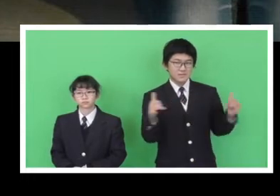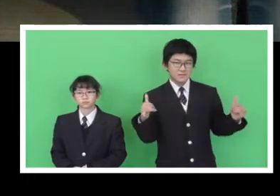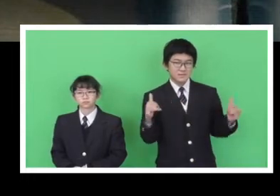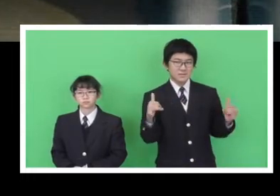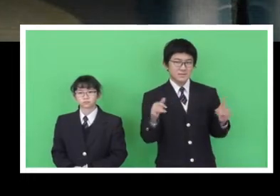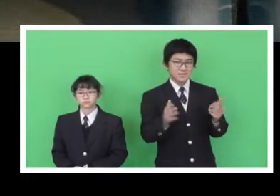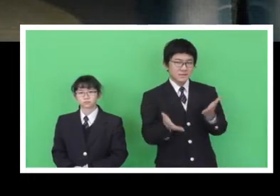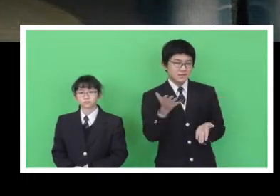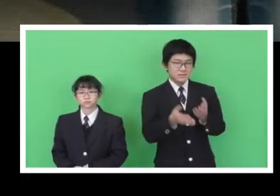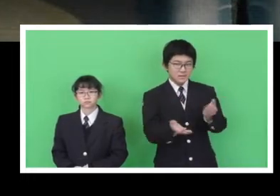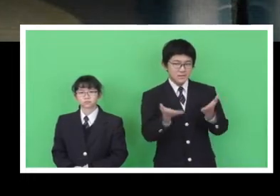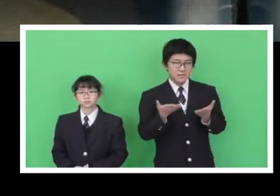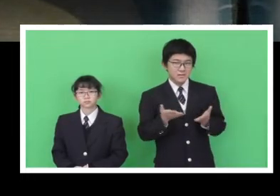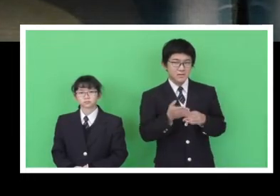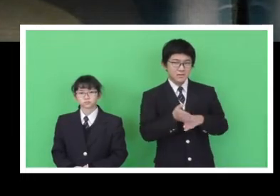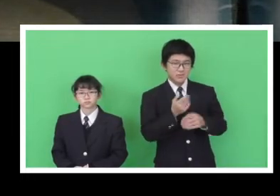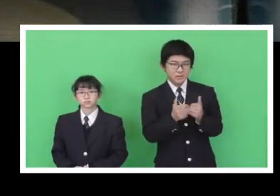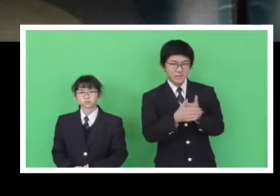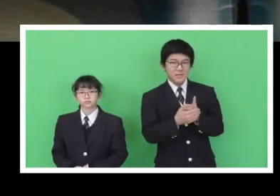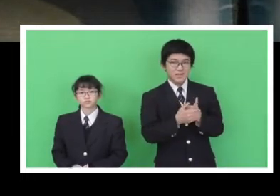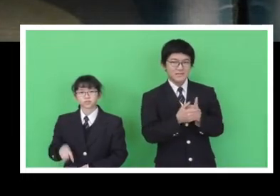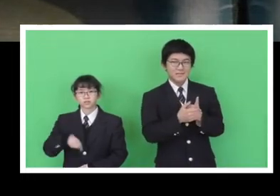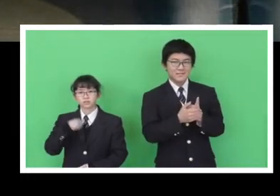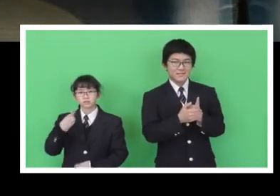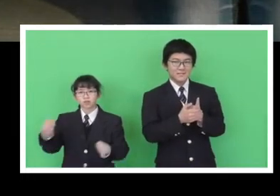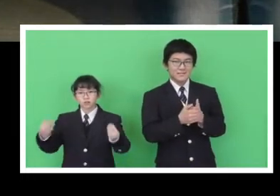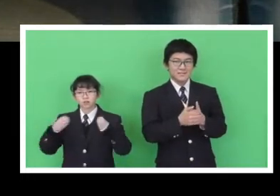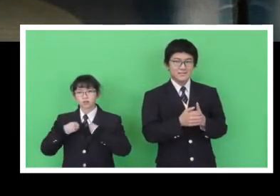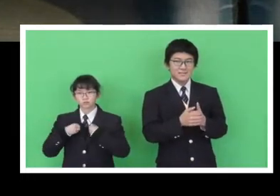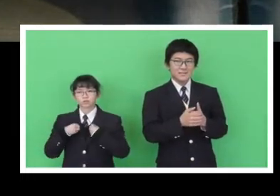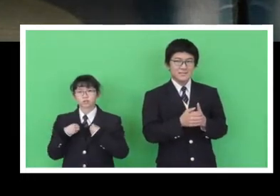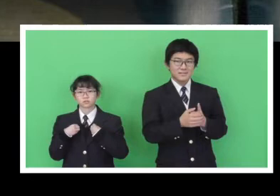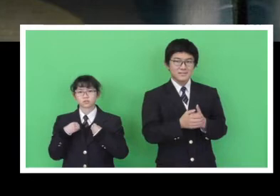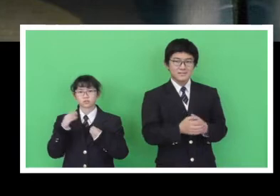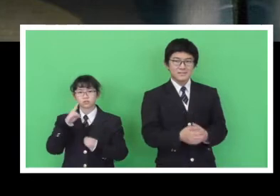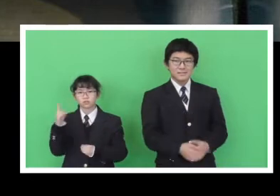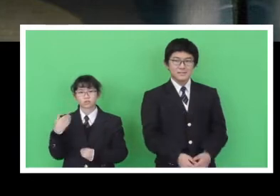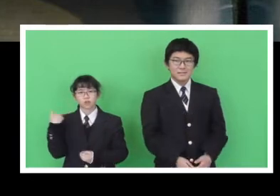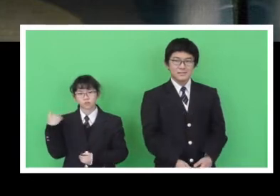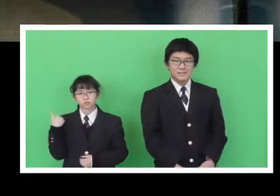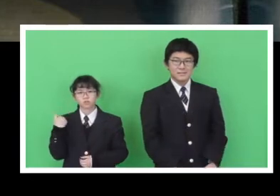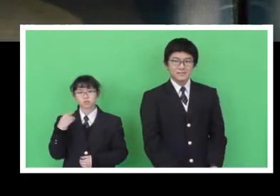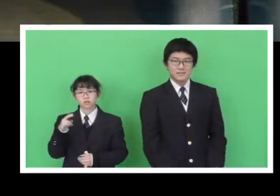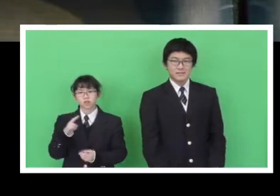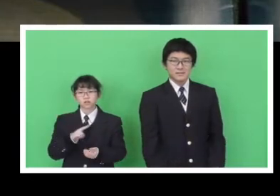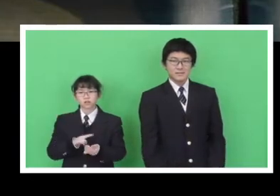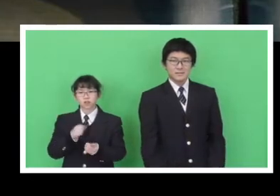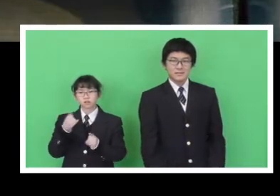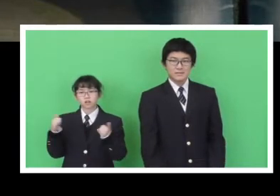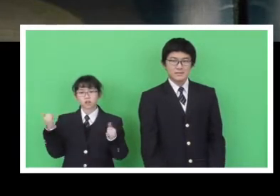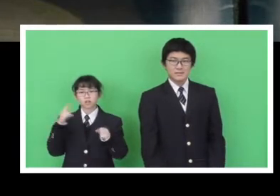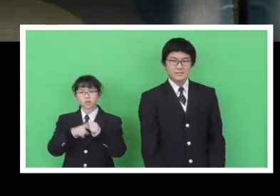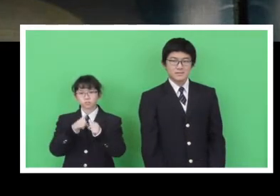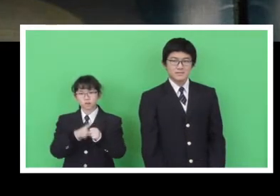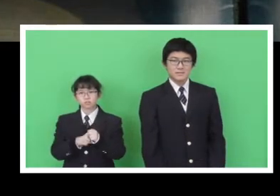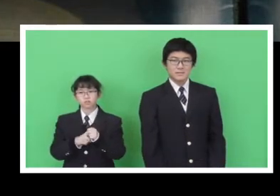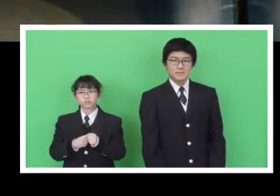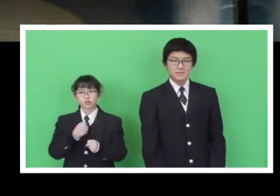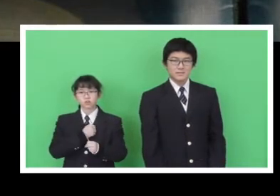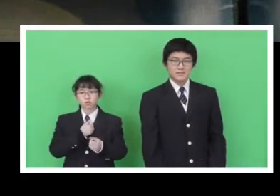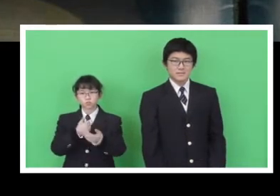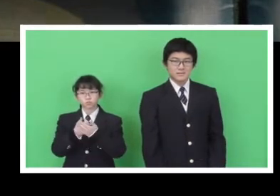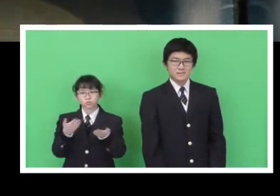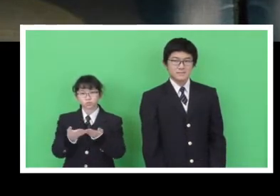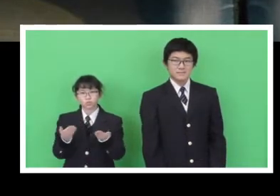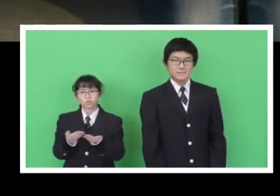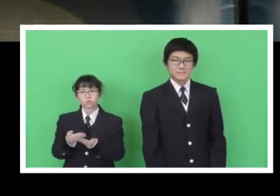ちによくしてもらって助かったって。 自分も感染するかもしれないのに、患者さんのために命を救うために